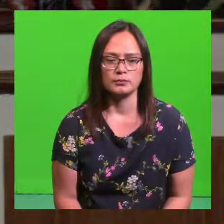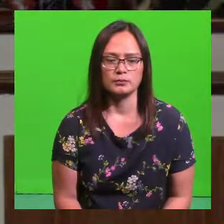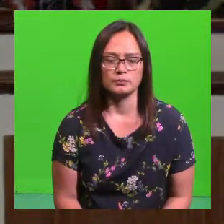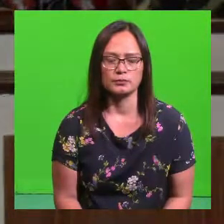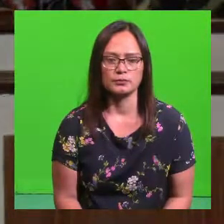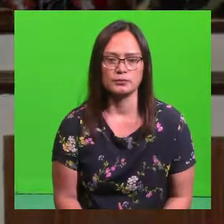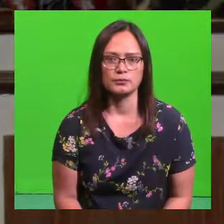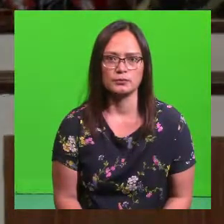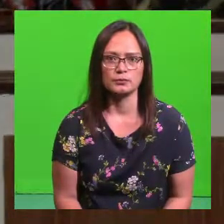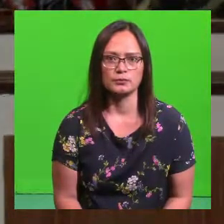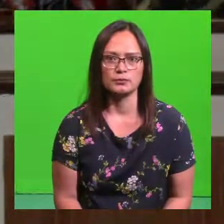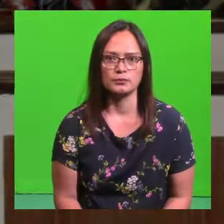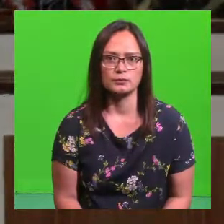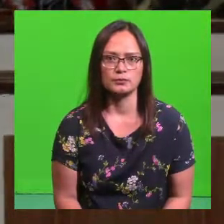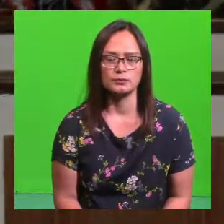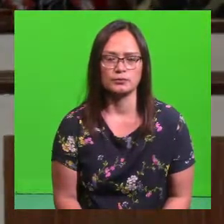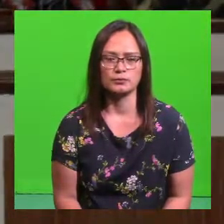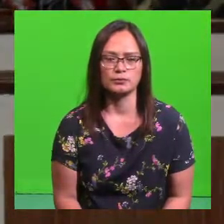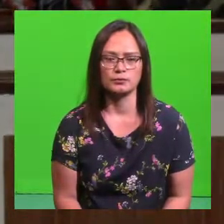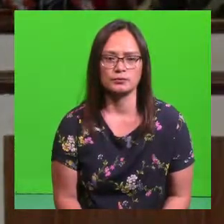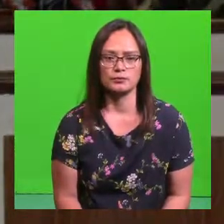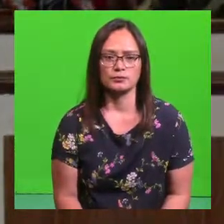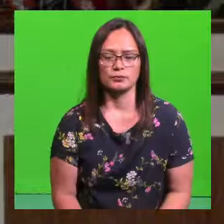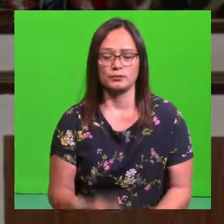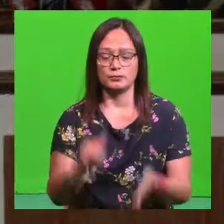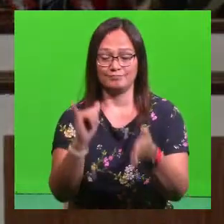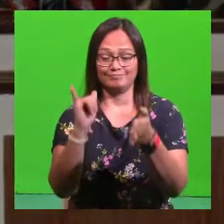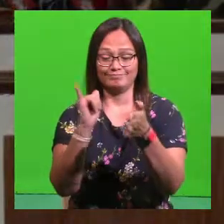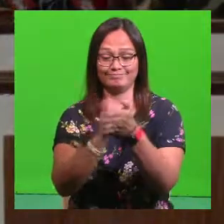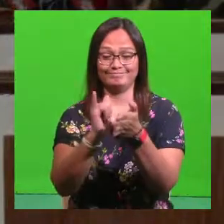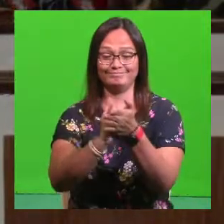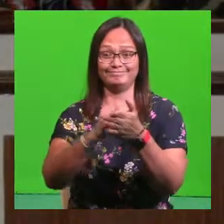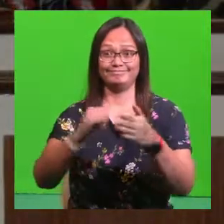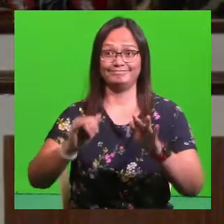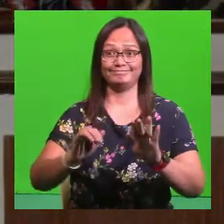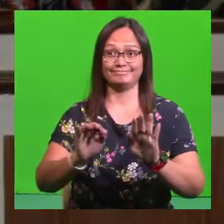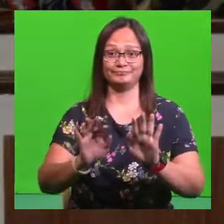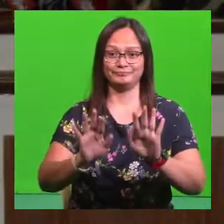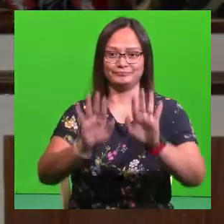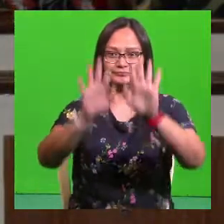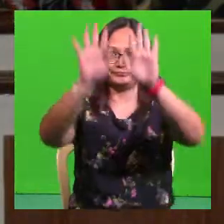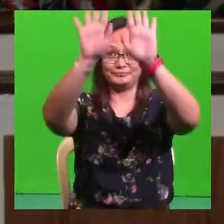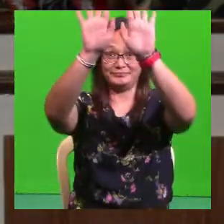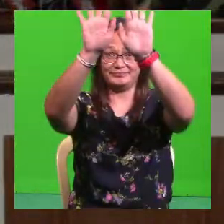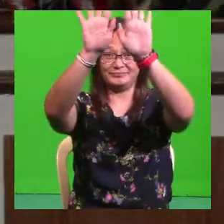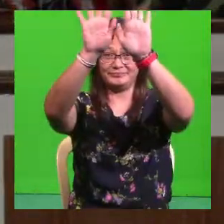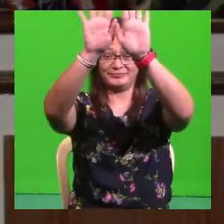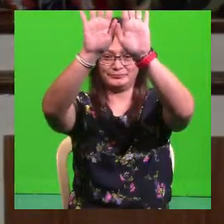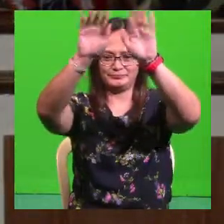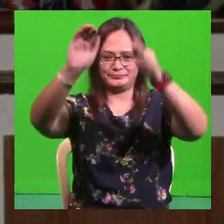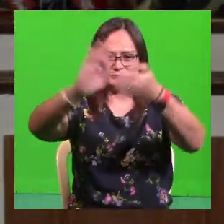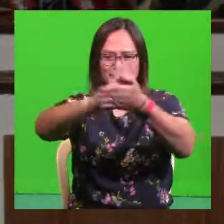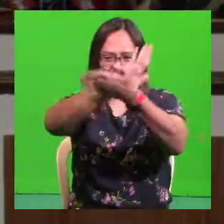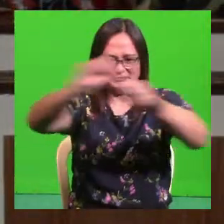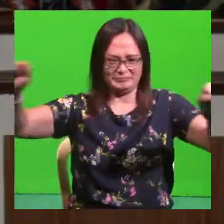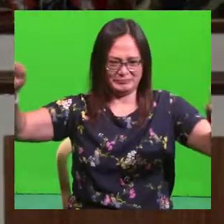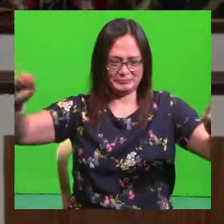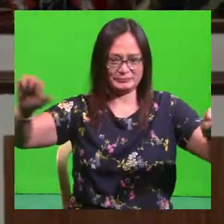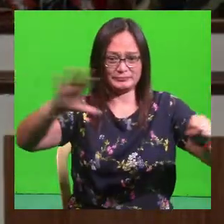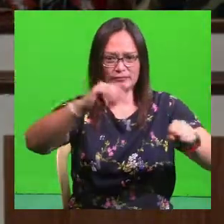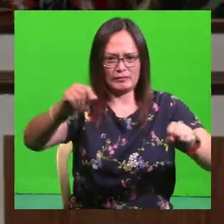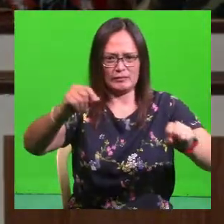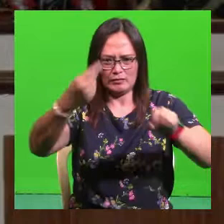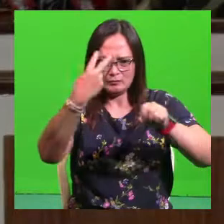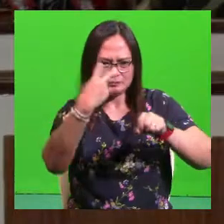yung mataas na veil ay napunit at nahayagang nasa loob, ang una mong makikita would be